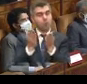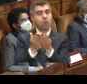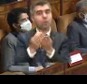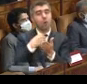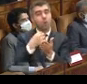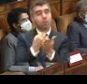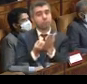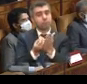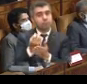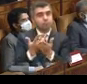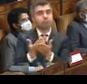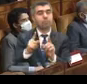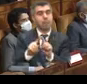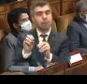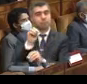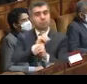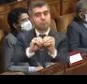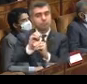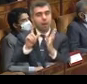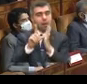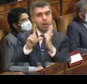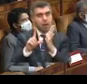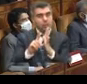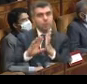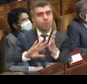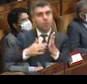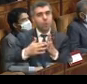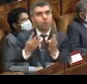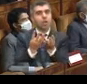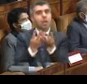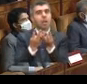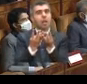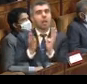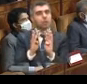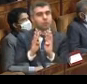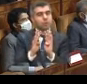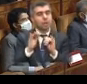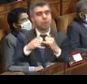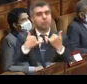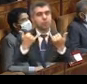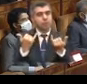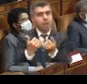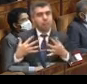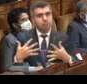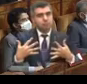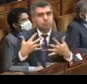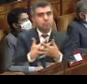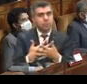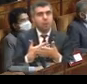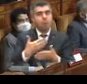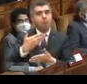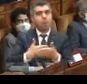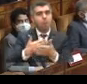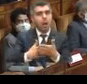سواء في إعداد المشروع القانون، سواء في التقديم ديالو داخل اللجنة داخل الجلسة المشتركة، سواء في الوثائق